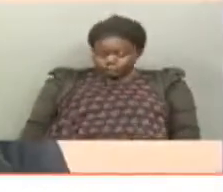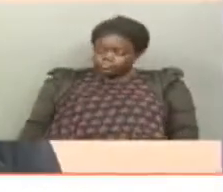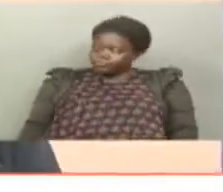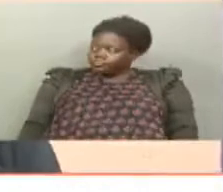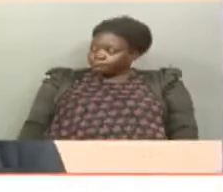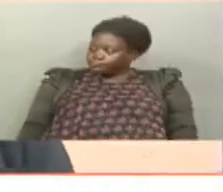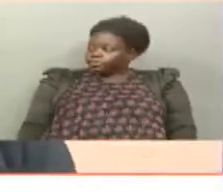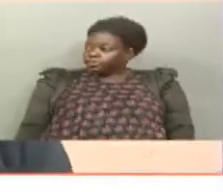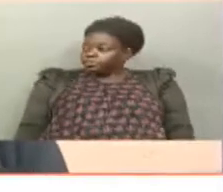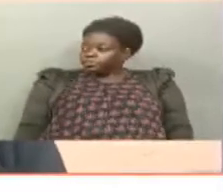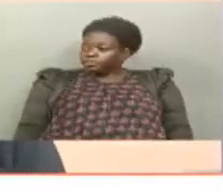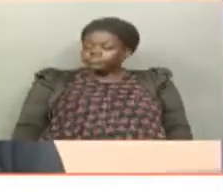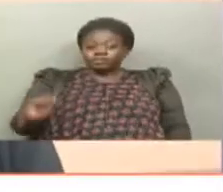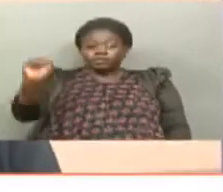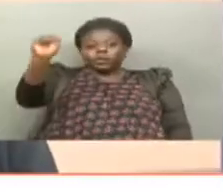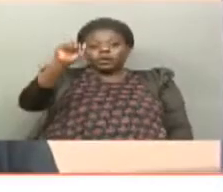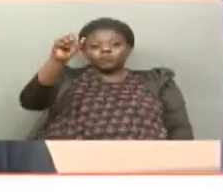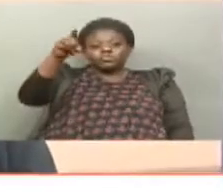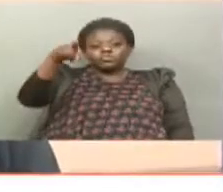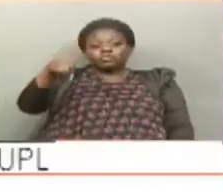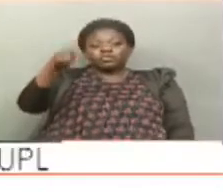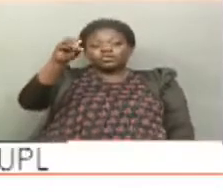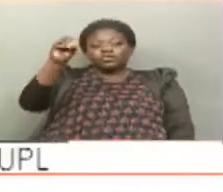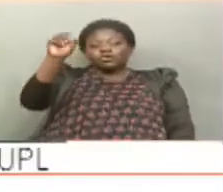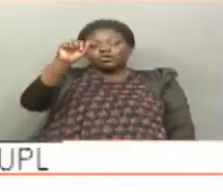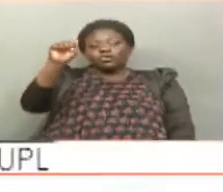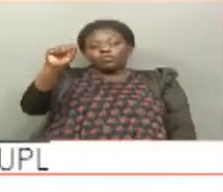operating procedures for soccer wako, masking,